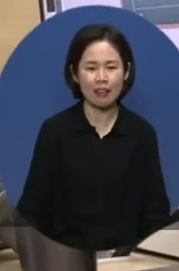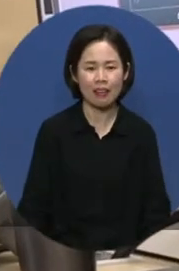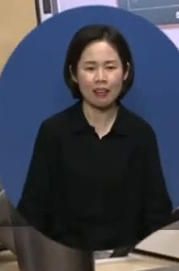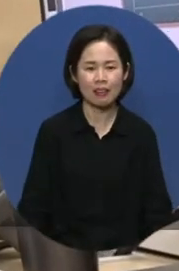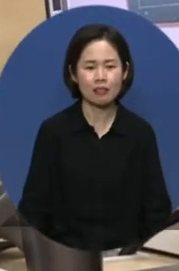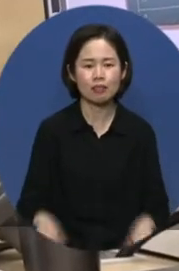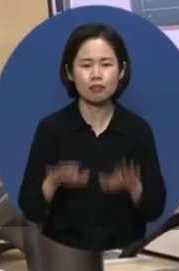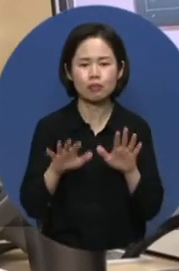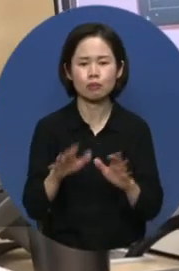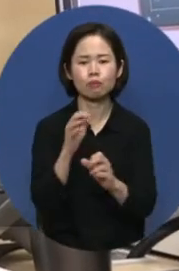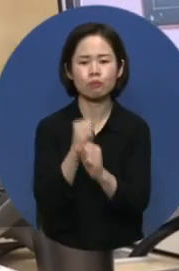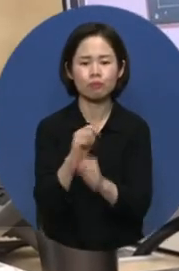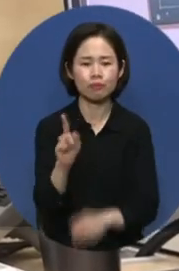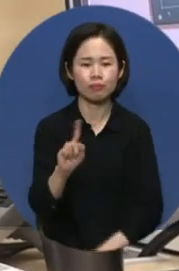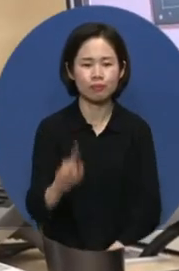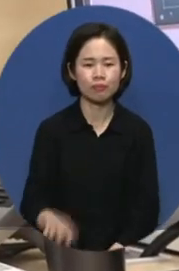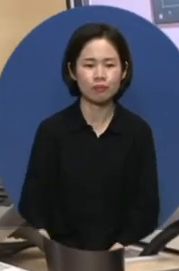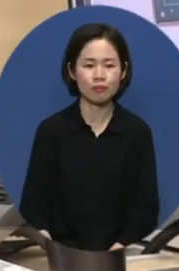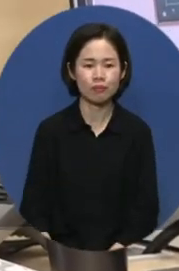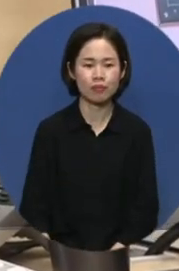지금 어떤 작업 보고 계세요?